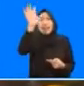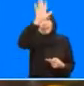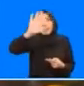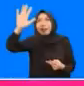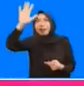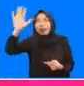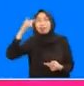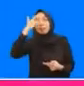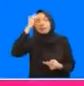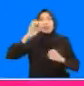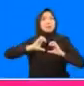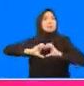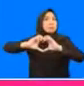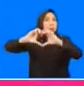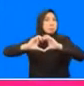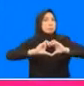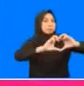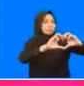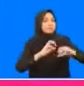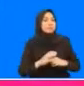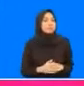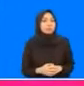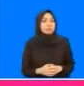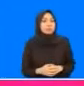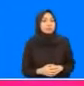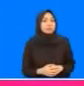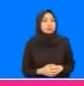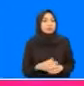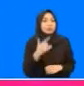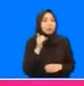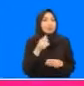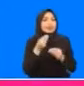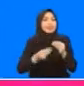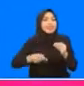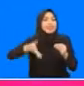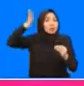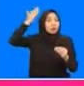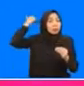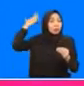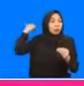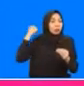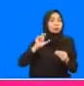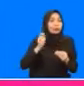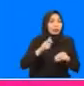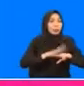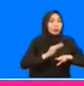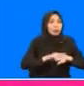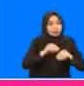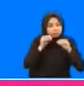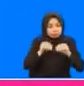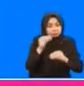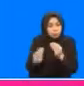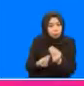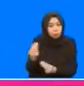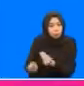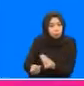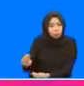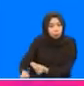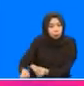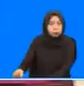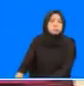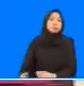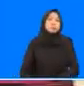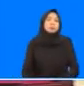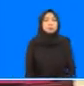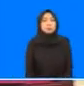semesta. Seperti yang sudah diajarkan oleh generasi sebelum kita lewat warisan budaya dan kearifan lokal.